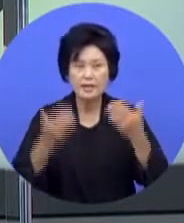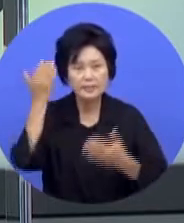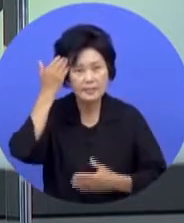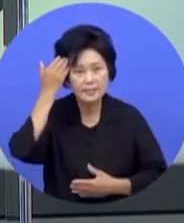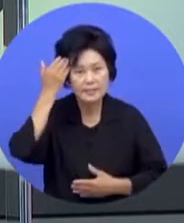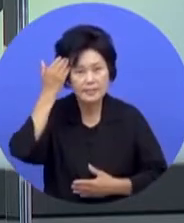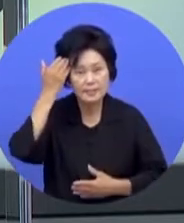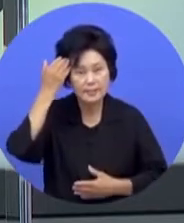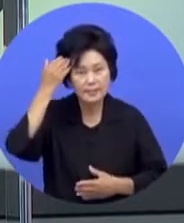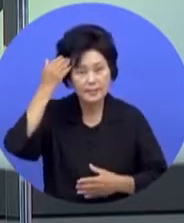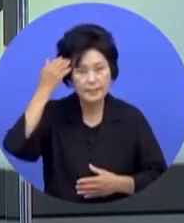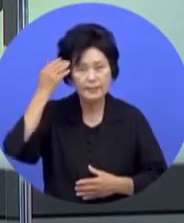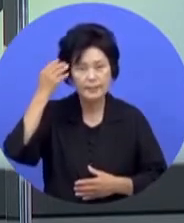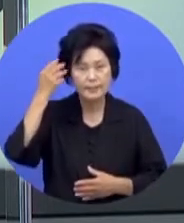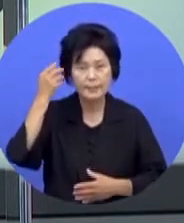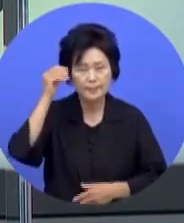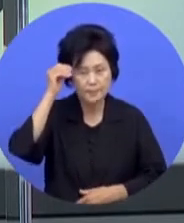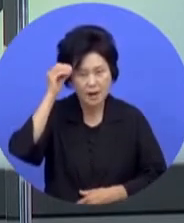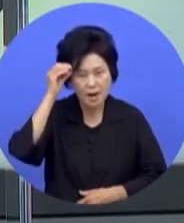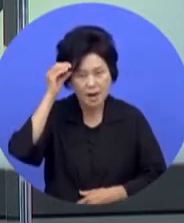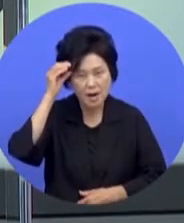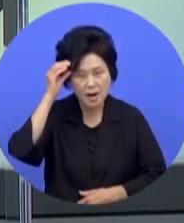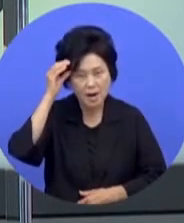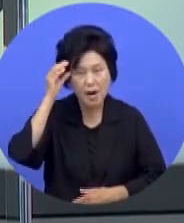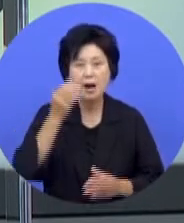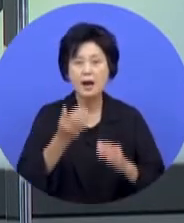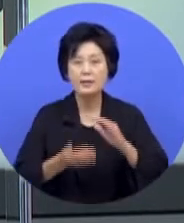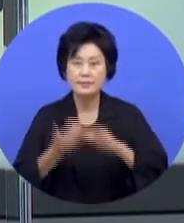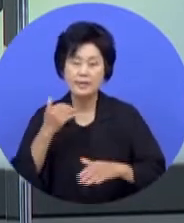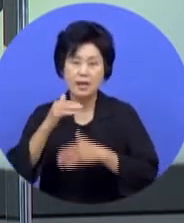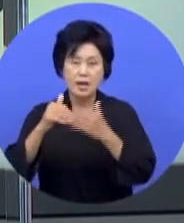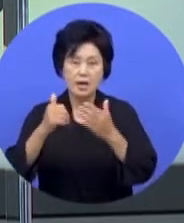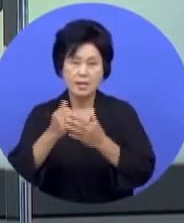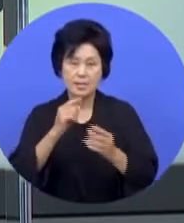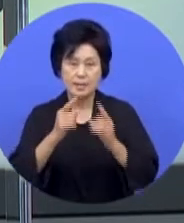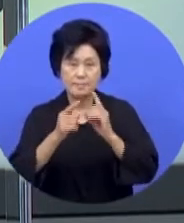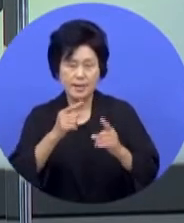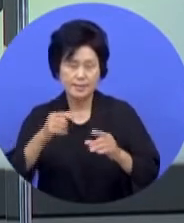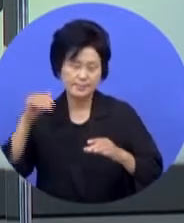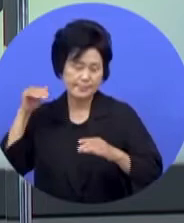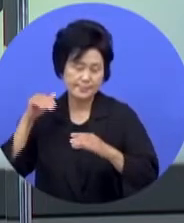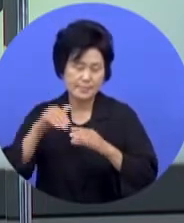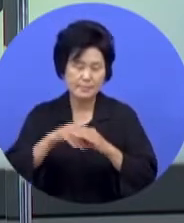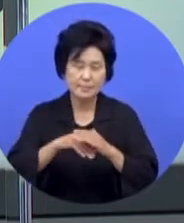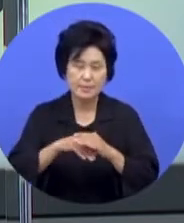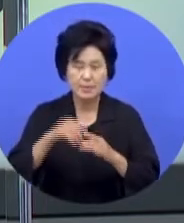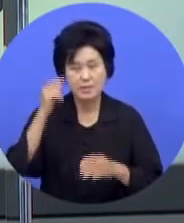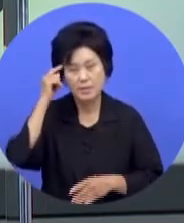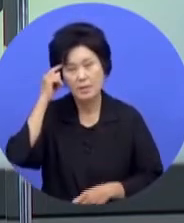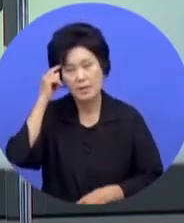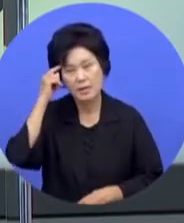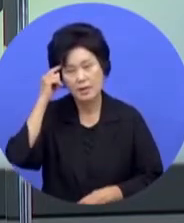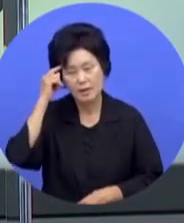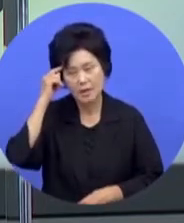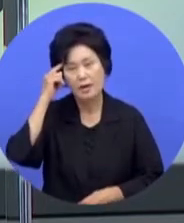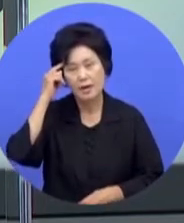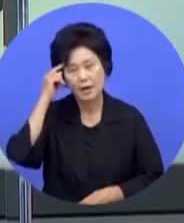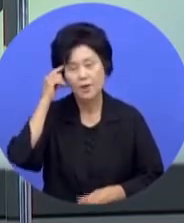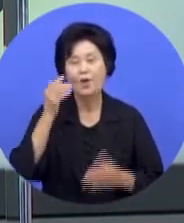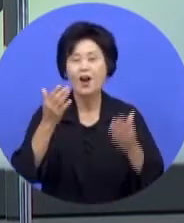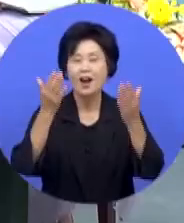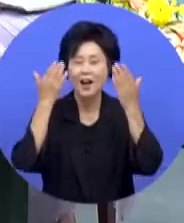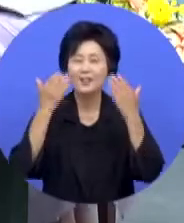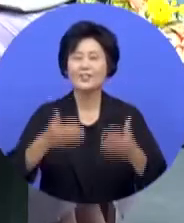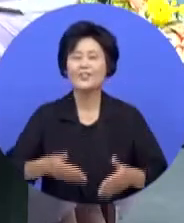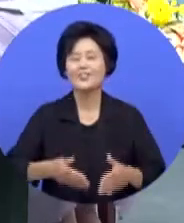아이들의 길과 방향을 제시해 줄 수 있다면 좋겠다. 이런 생각하에 우리 학교를 세우게 됐습니다. 맞습니다.